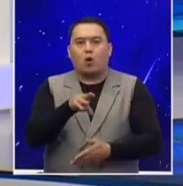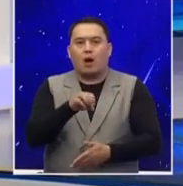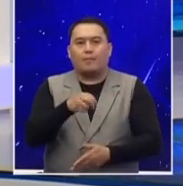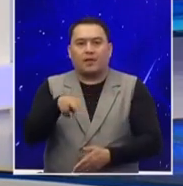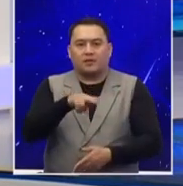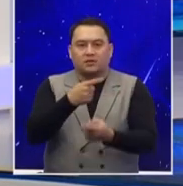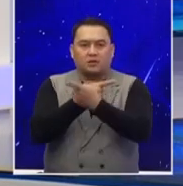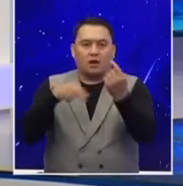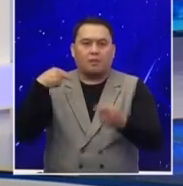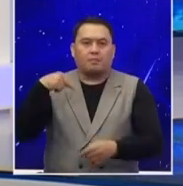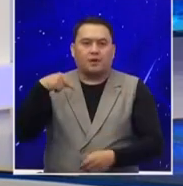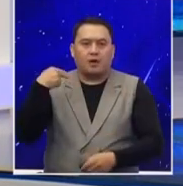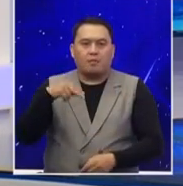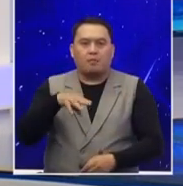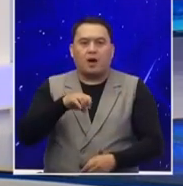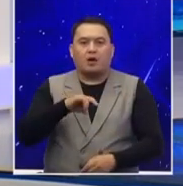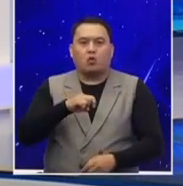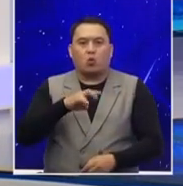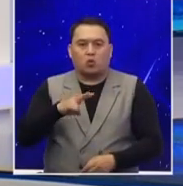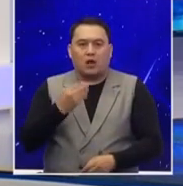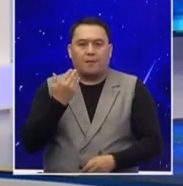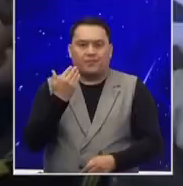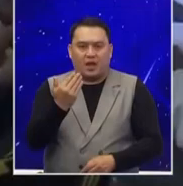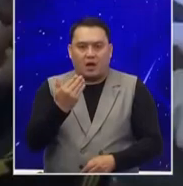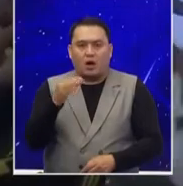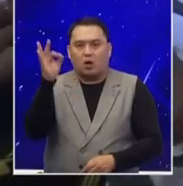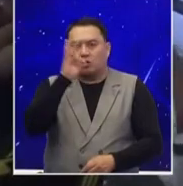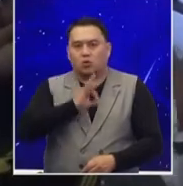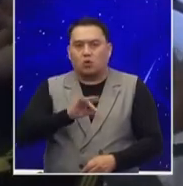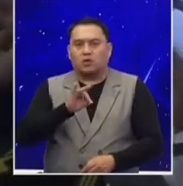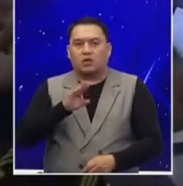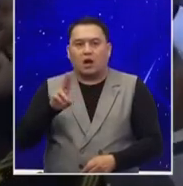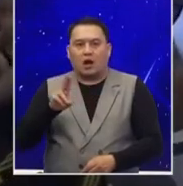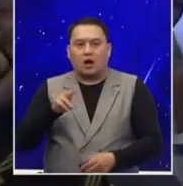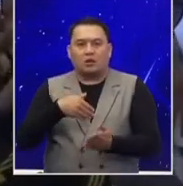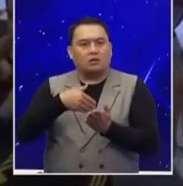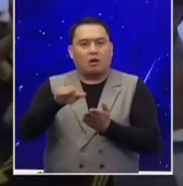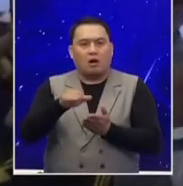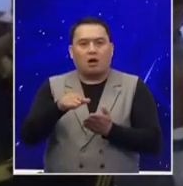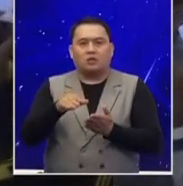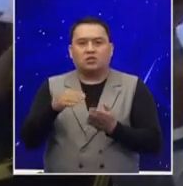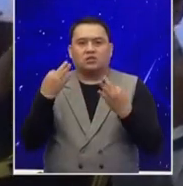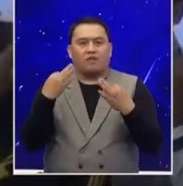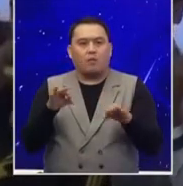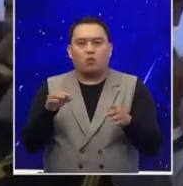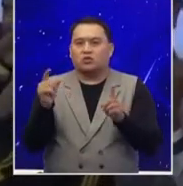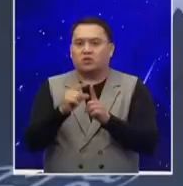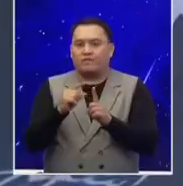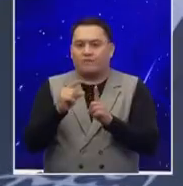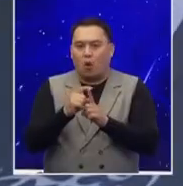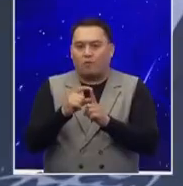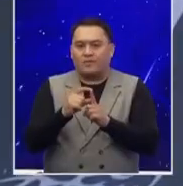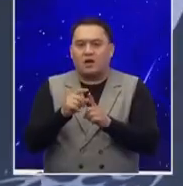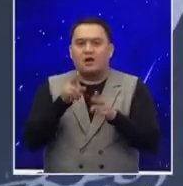и заявлений президента Эммануэля Макрона о том, что республика не откажется от свободы слова.